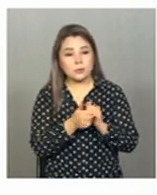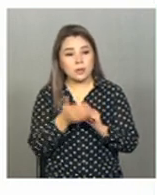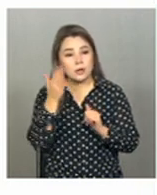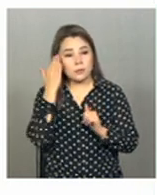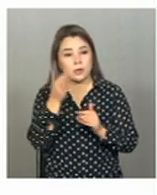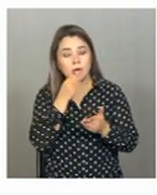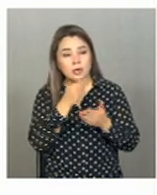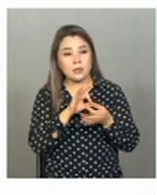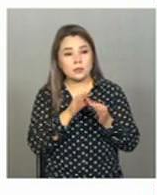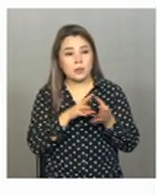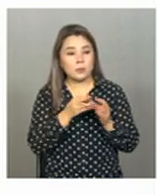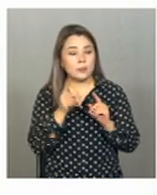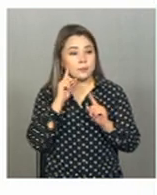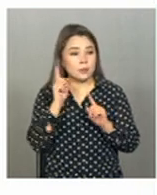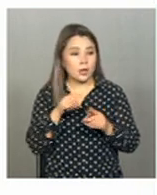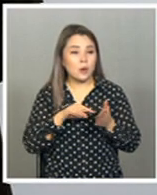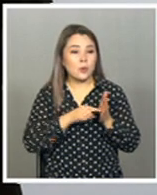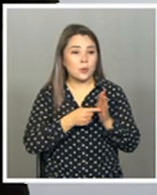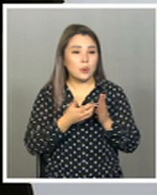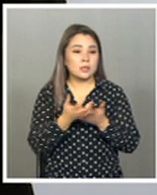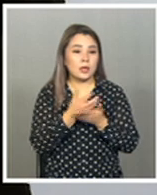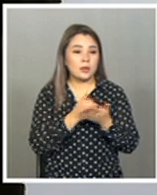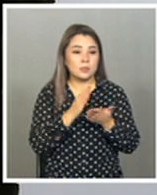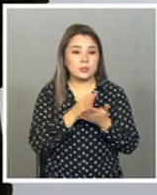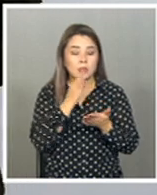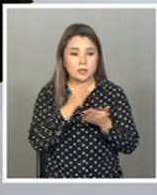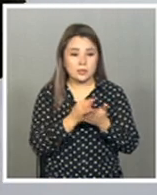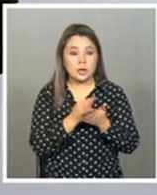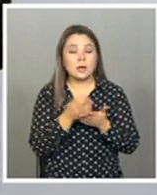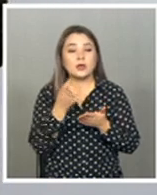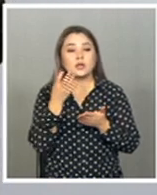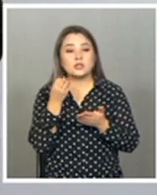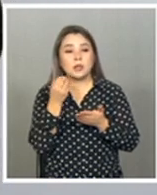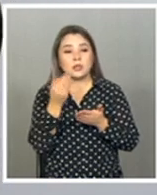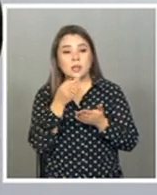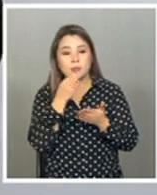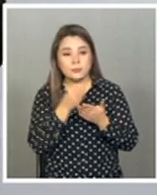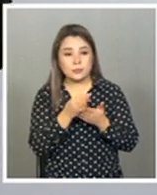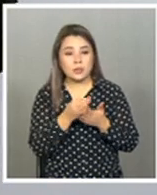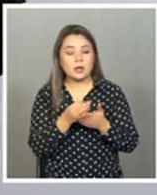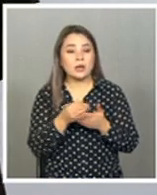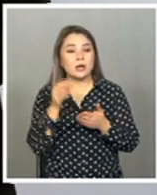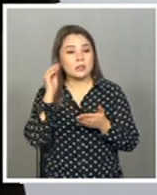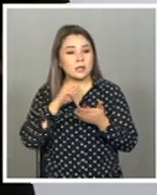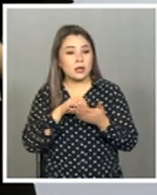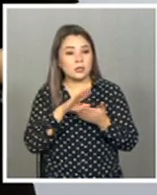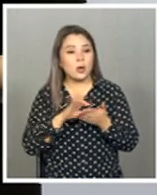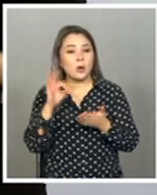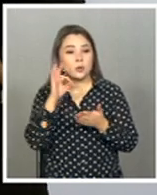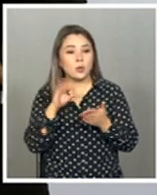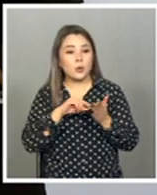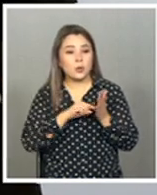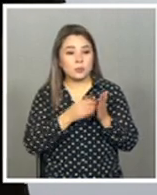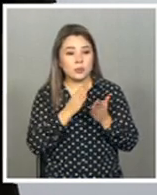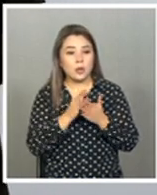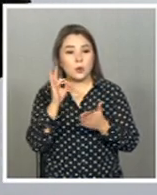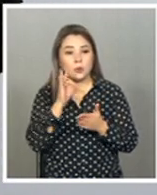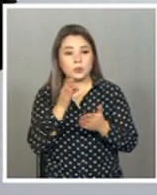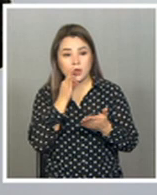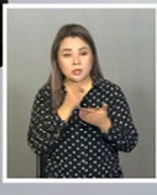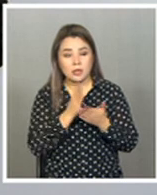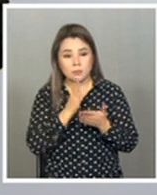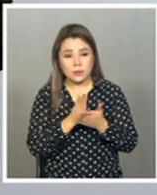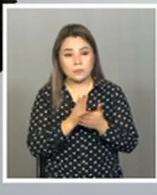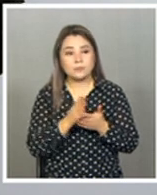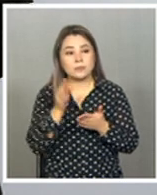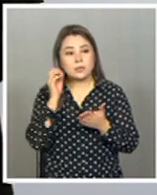білеміз. Көбейтудің терімділік қасиетін, және де санды нөлге көбейткенде нөл шығады, және